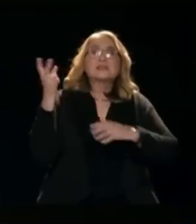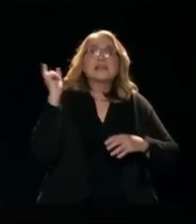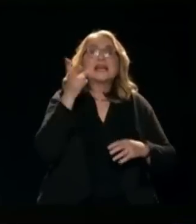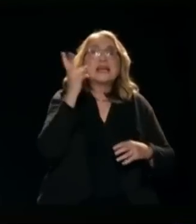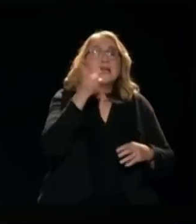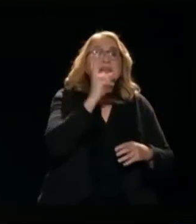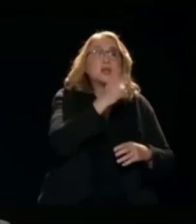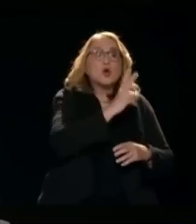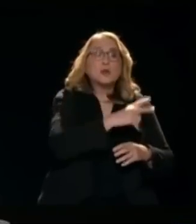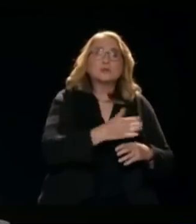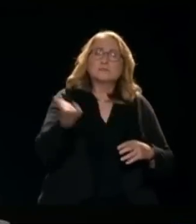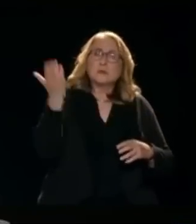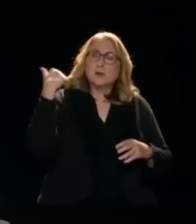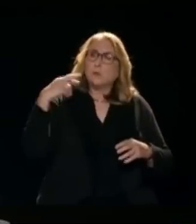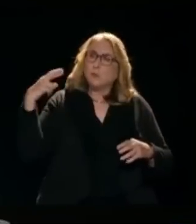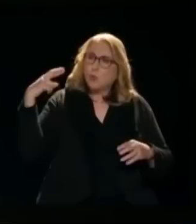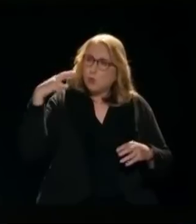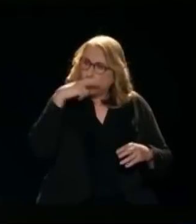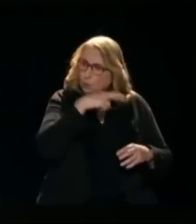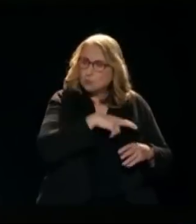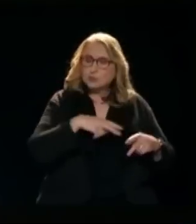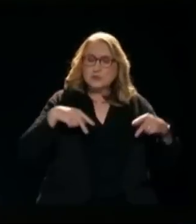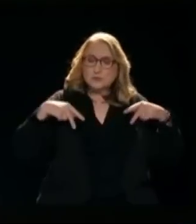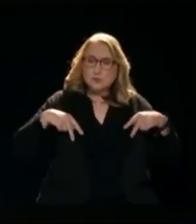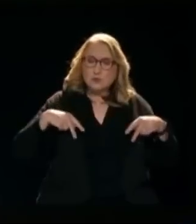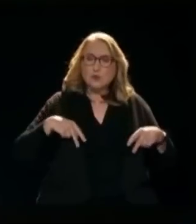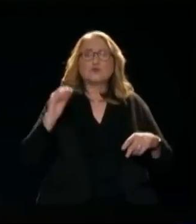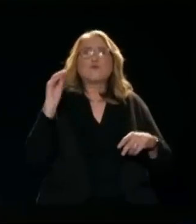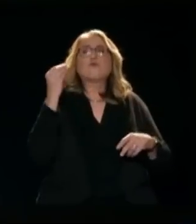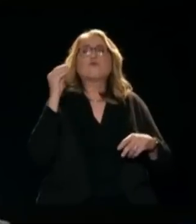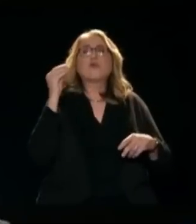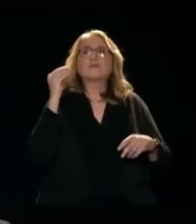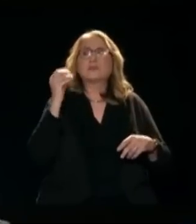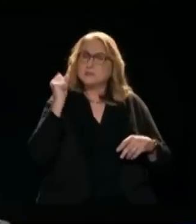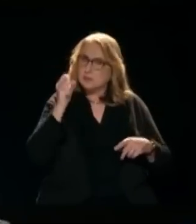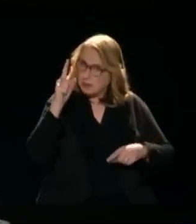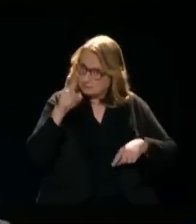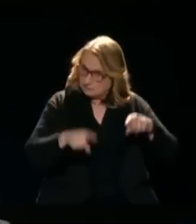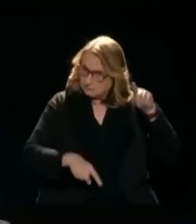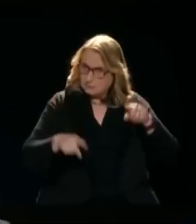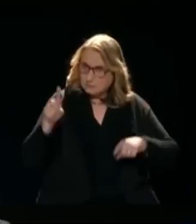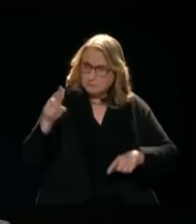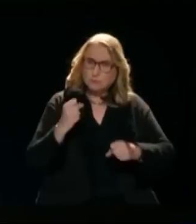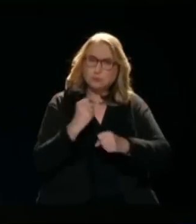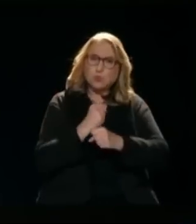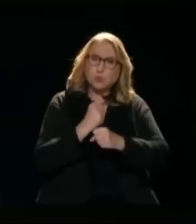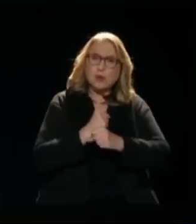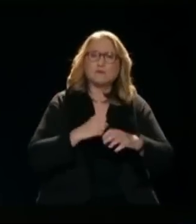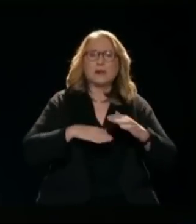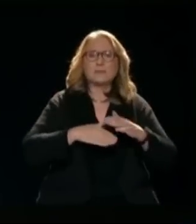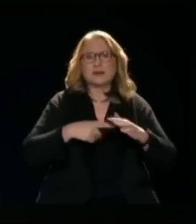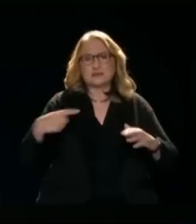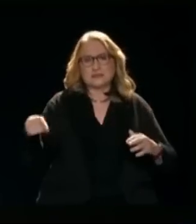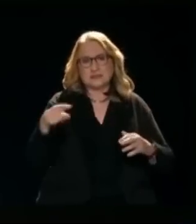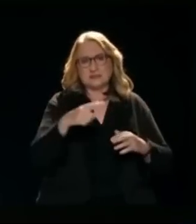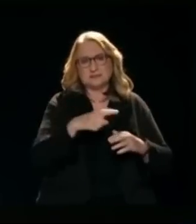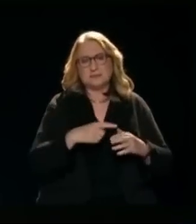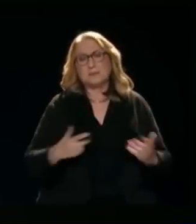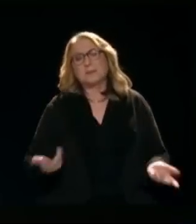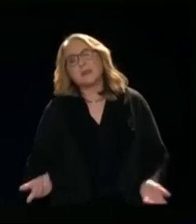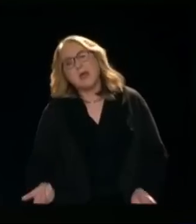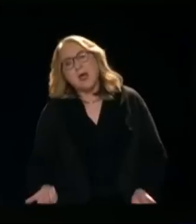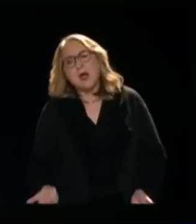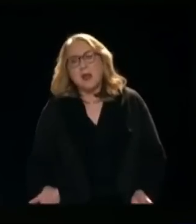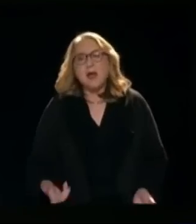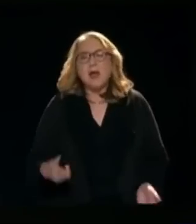πρωθυπουργούς. Πρωθυπουργούς, υπουργούς και βουλευτές. Αυτό όμως και όχι δεν μόνο, είναι... και κρατικούς και ανώτατους κρατικούς αξιωματούχους. Αυτό όμως δεν είναι και κάπως, να το πω